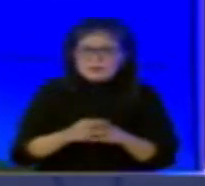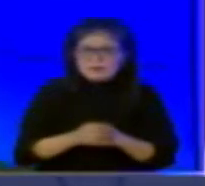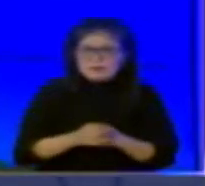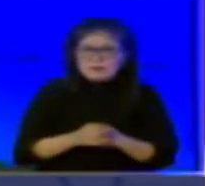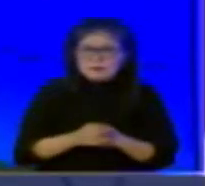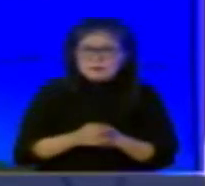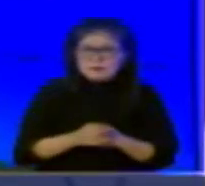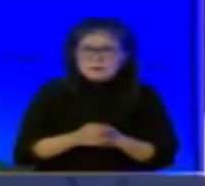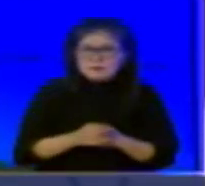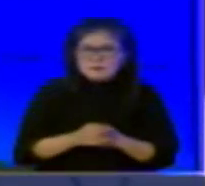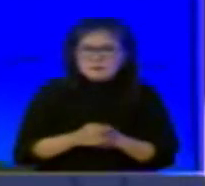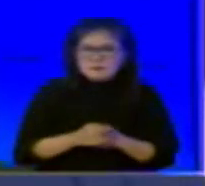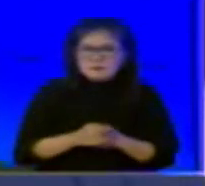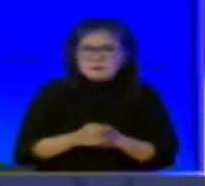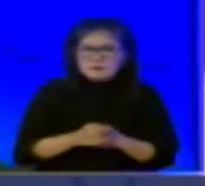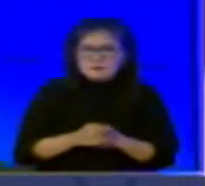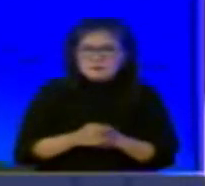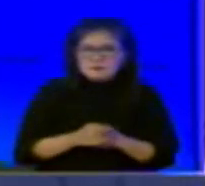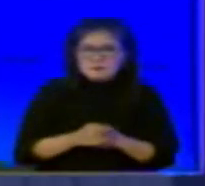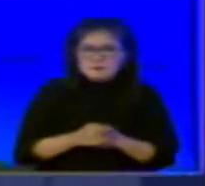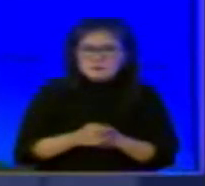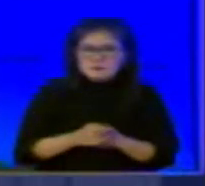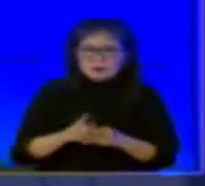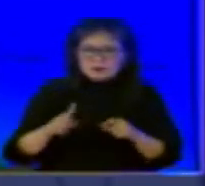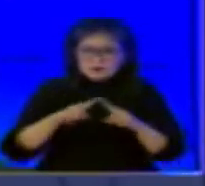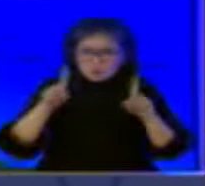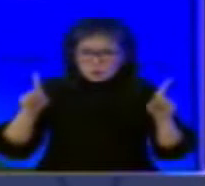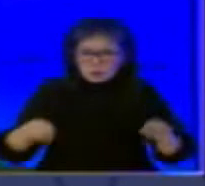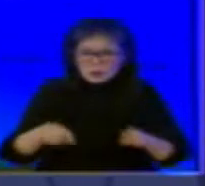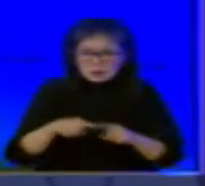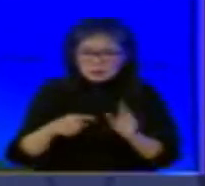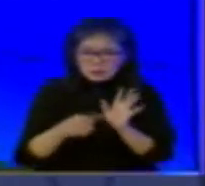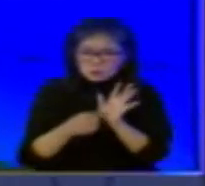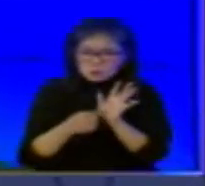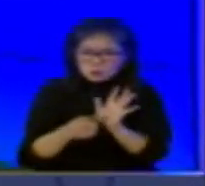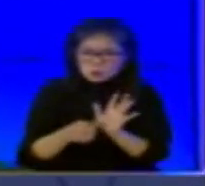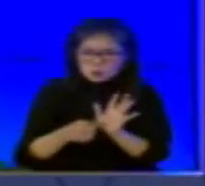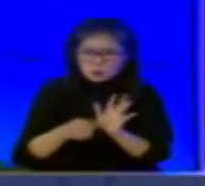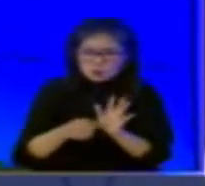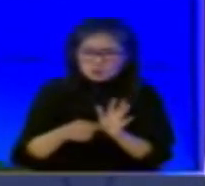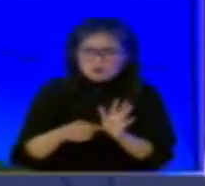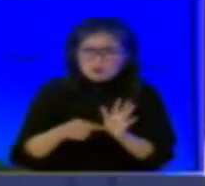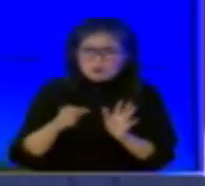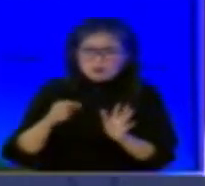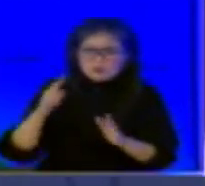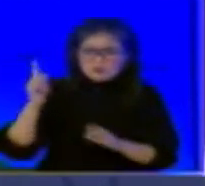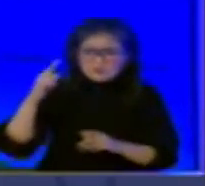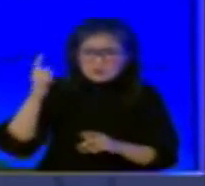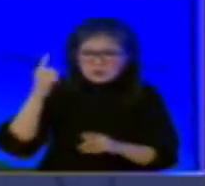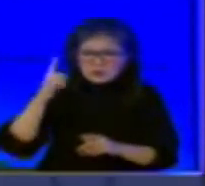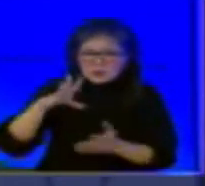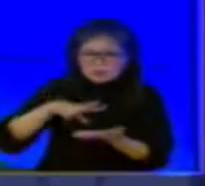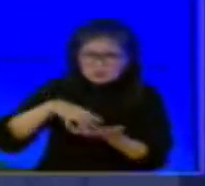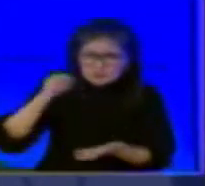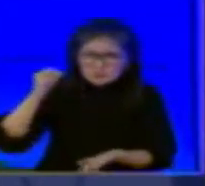memastikan semua protokol yang sudah dikeluarkan oleh pemerintah pusat, termasuk juga dari gugus tugas untuk penanganan corona